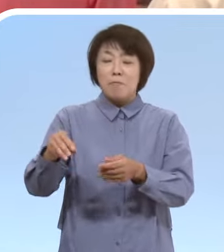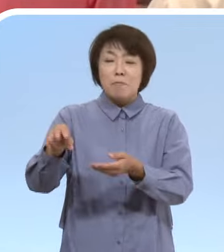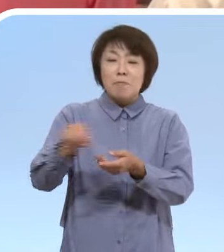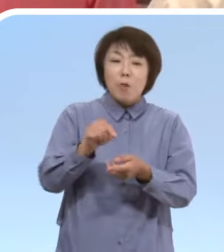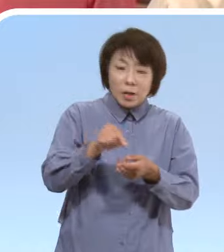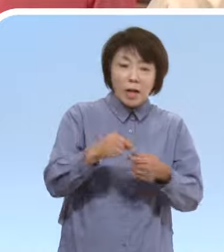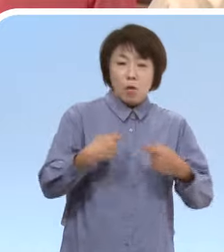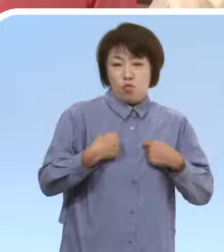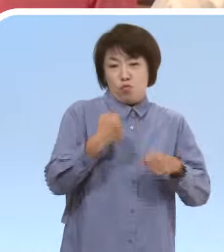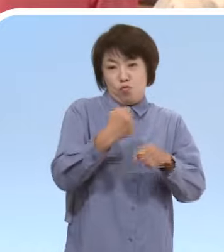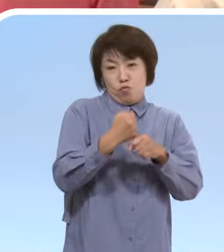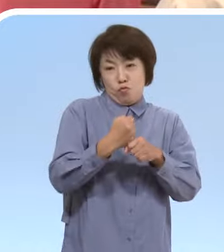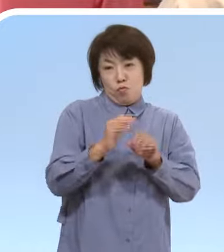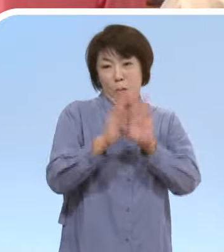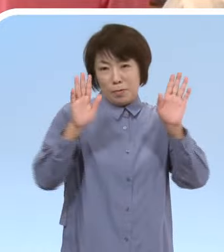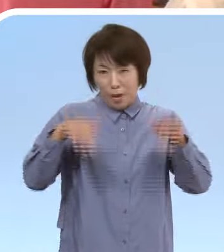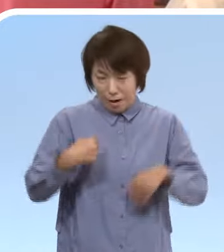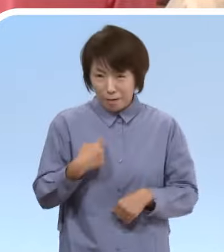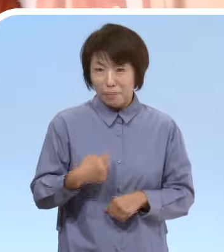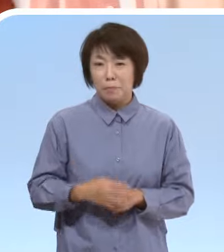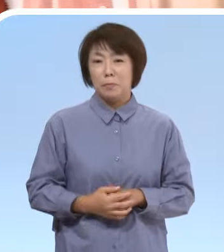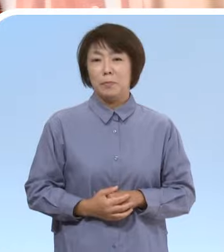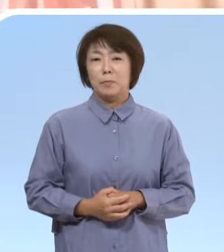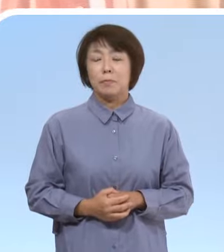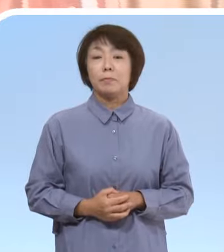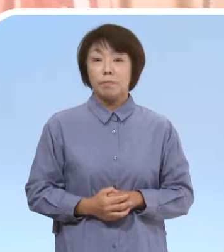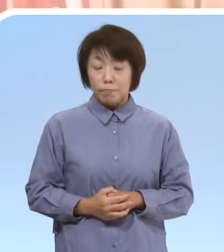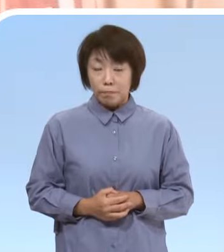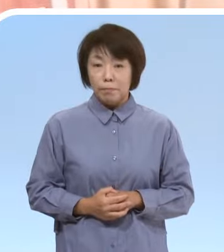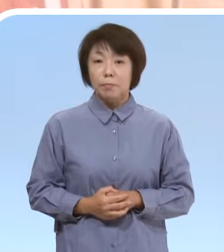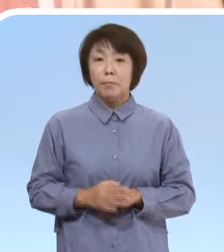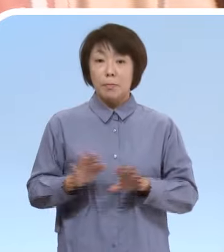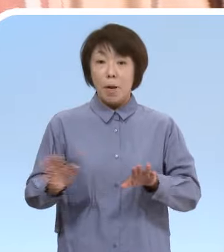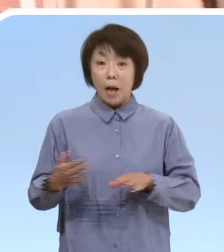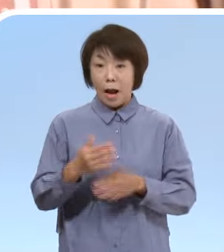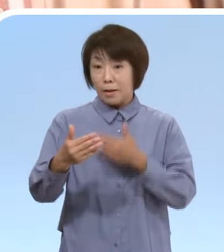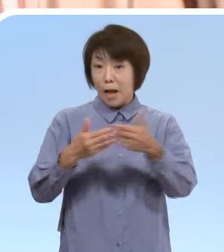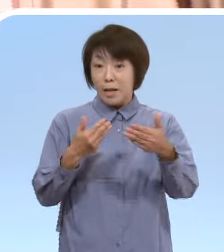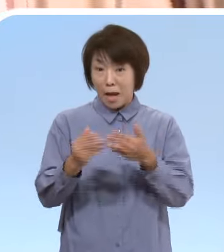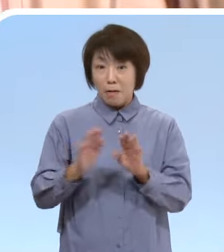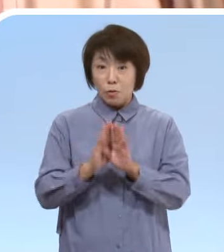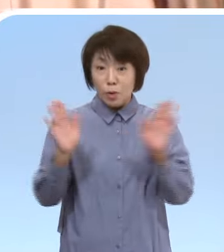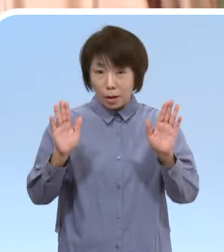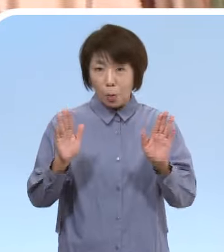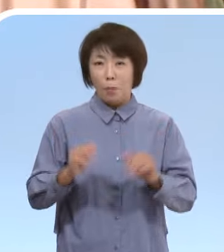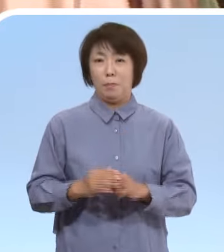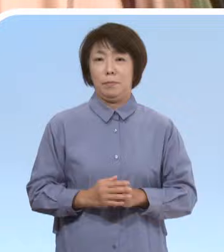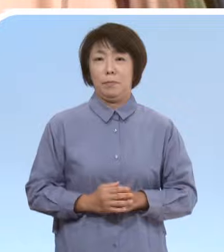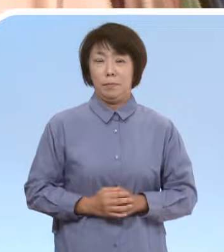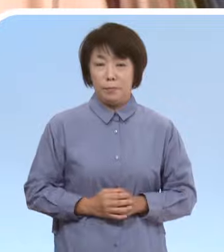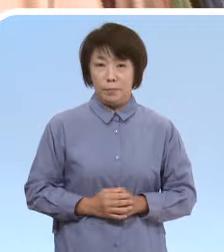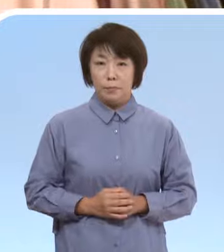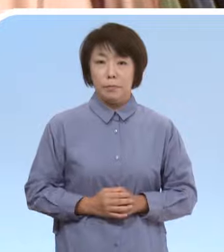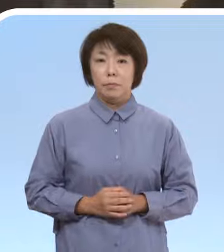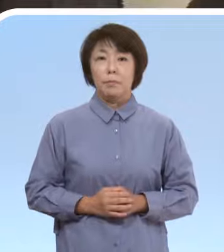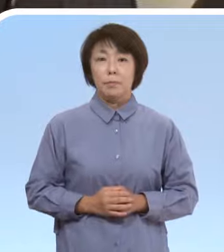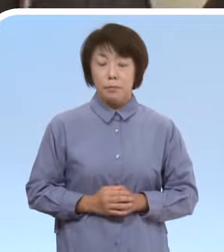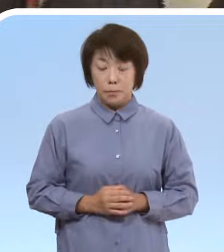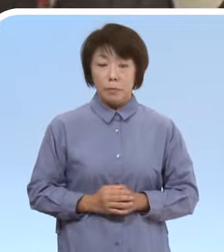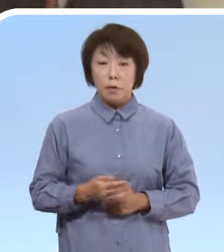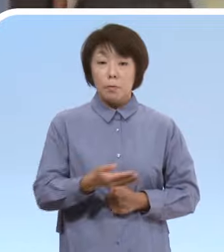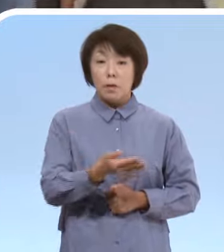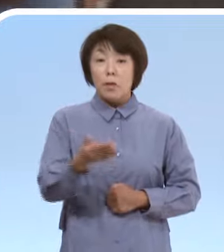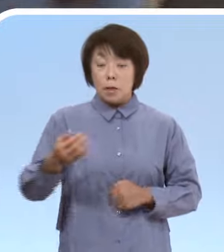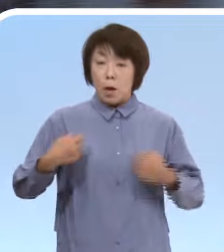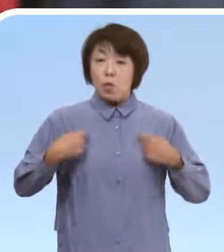って服を作るっていうことを始めました。 ではフィーパビ体験スタート。 すべ